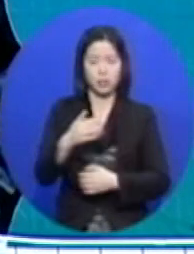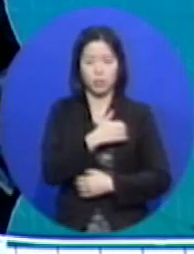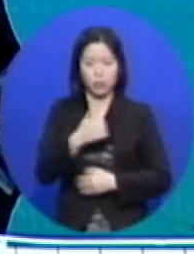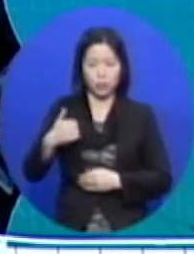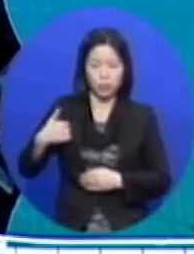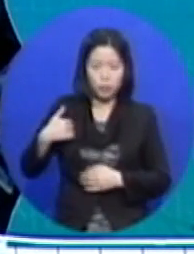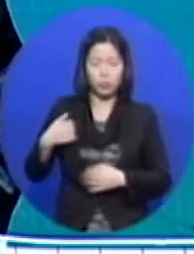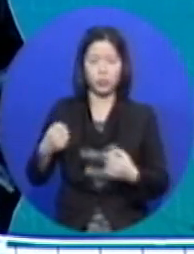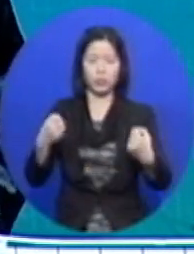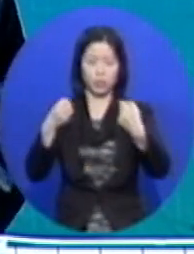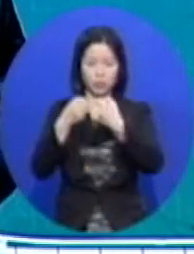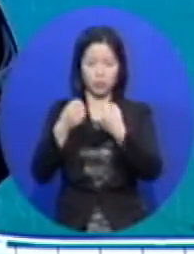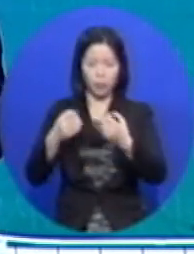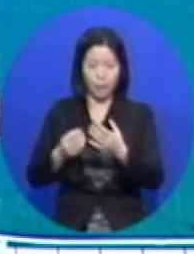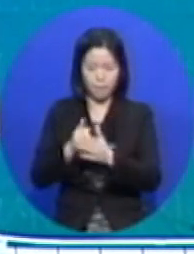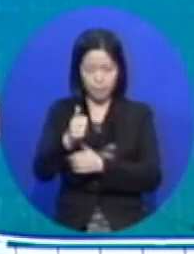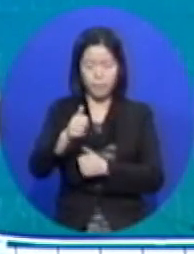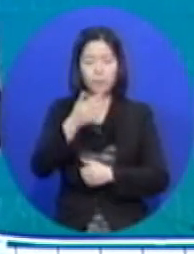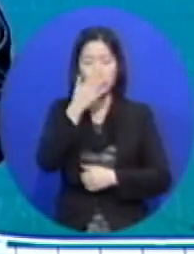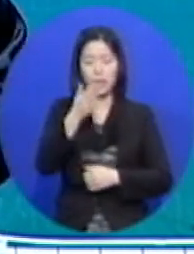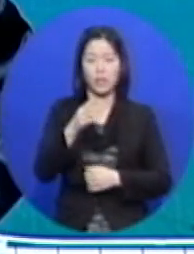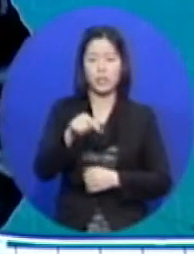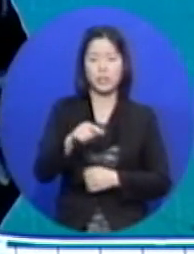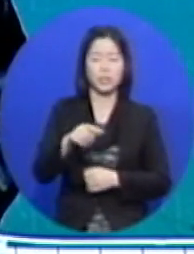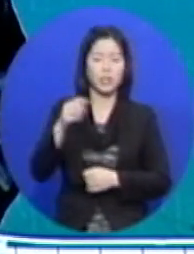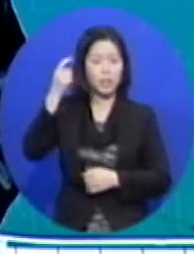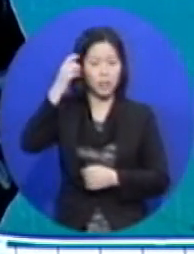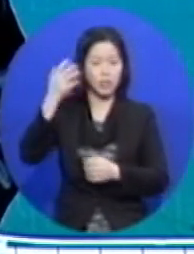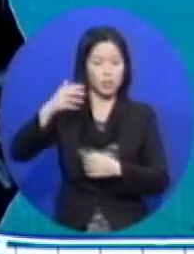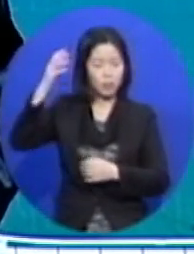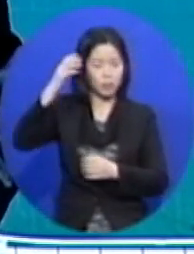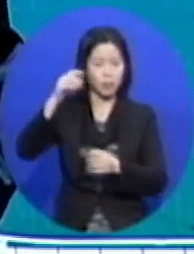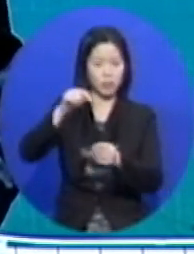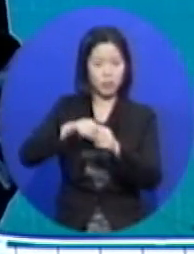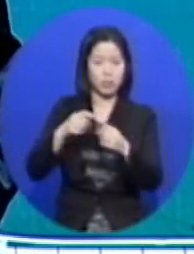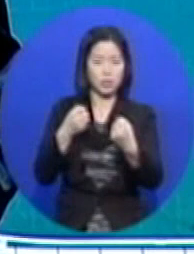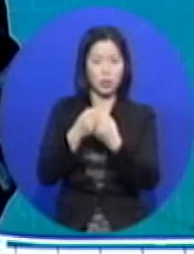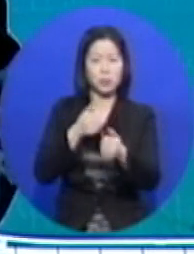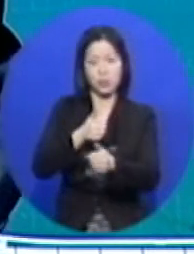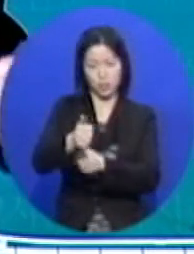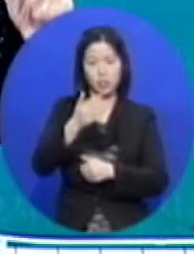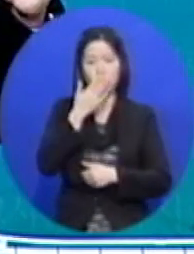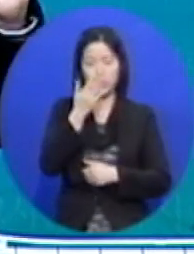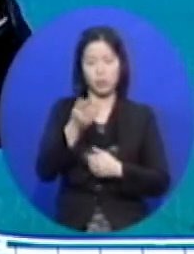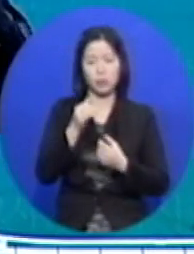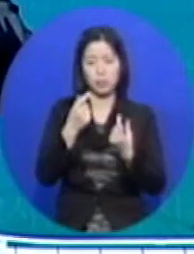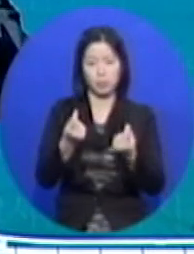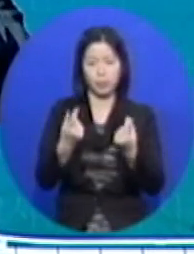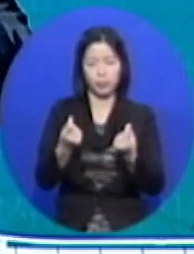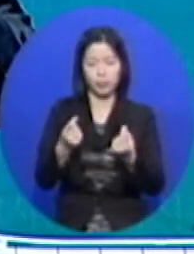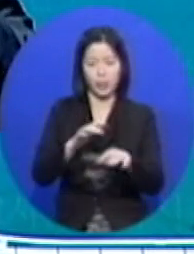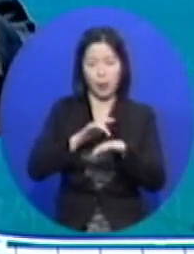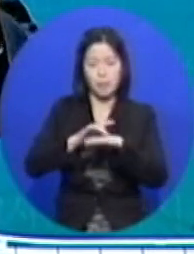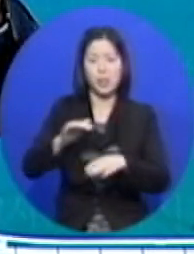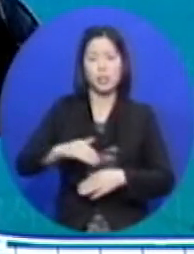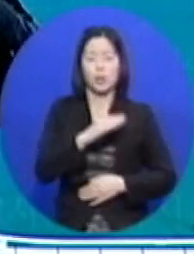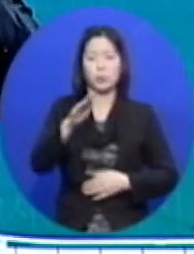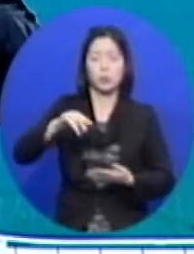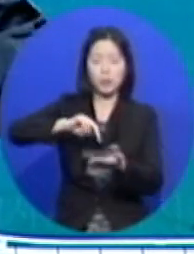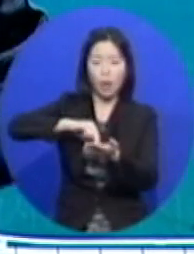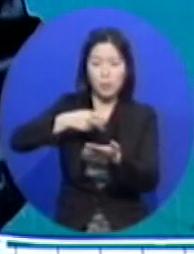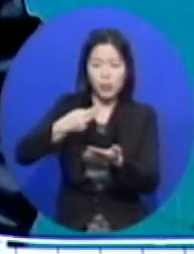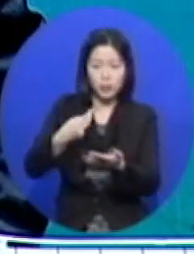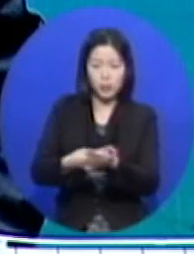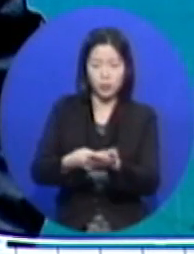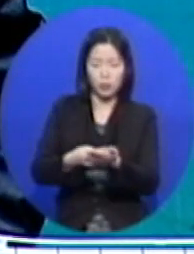해요 이게 바로 영적인 싸움에서 이긴 거예요 마귀가 우리를 무너뜨리려고 별의